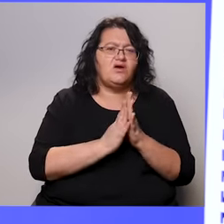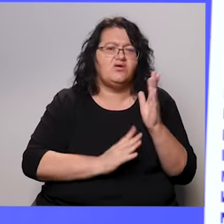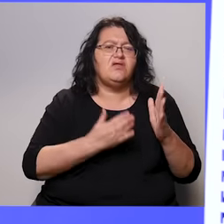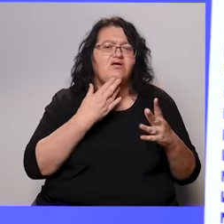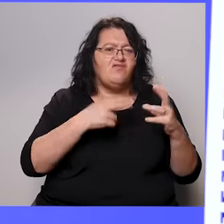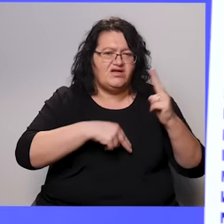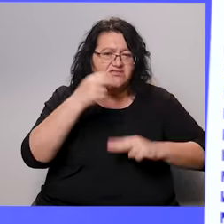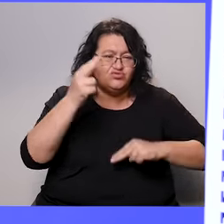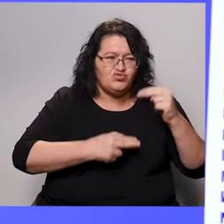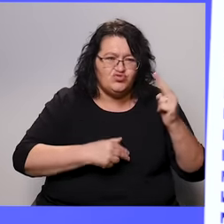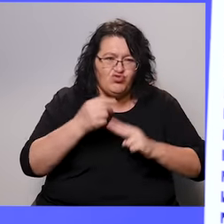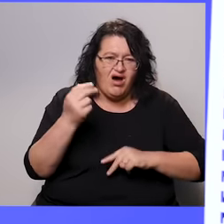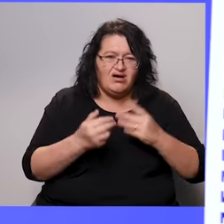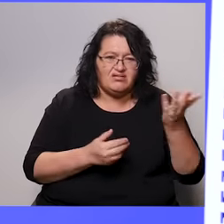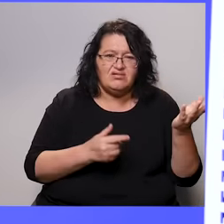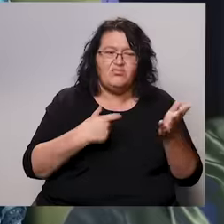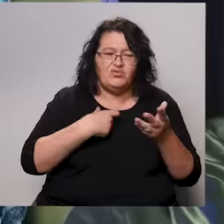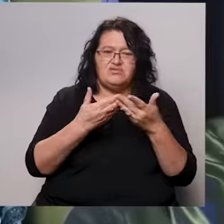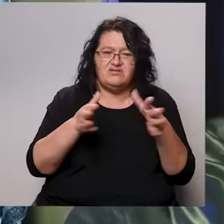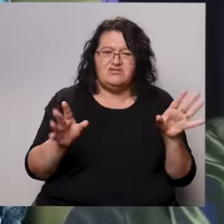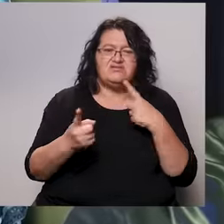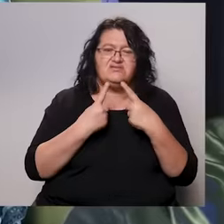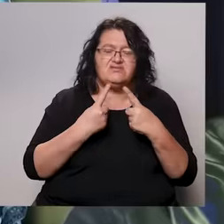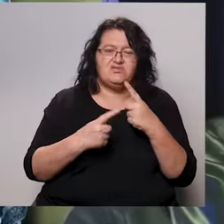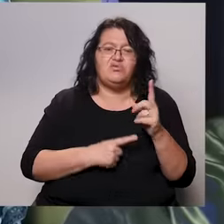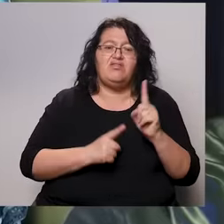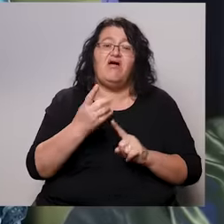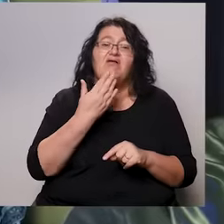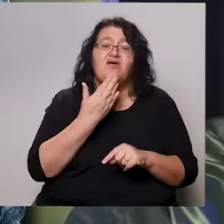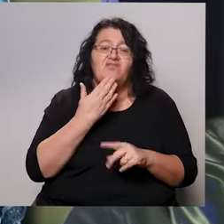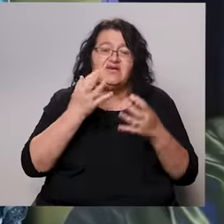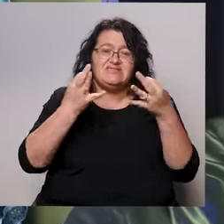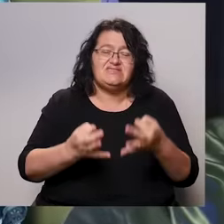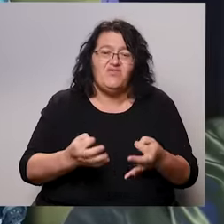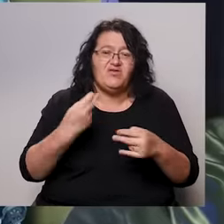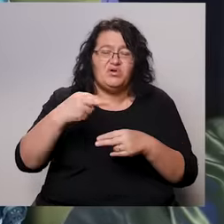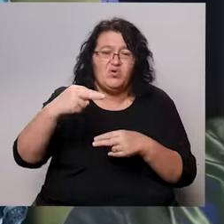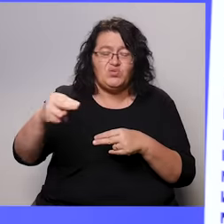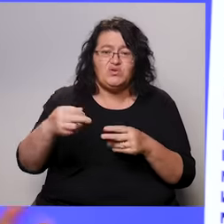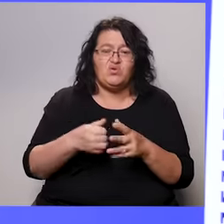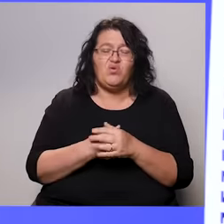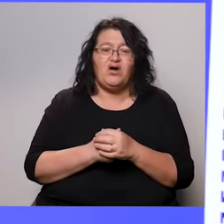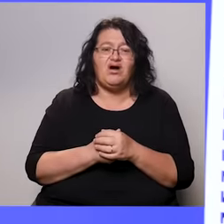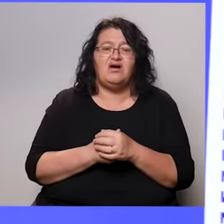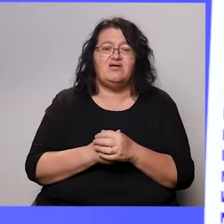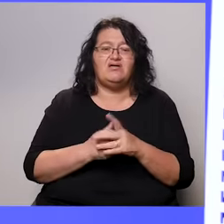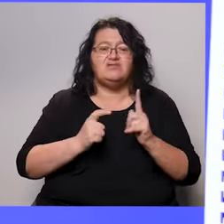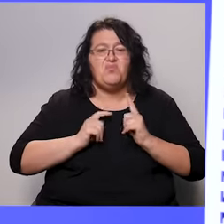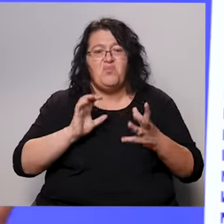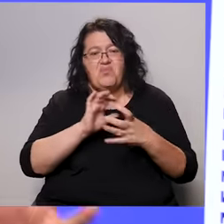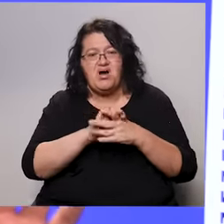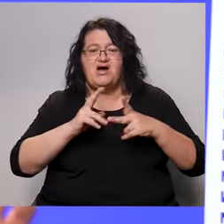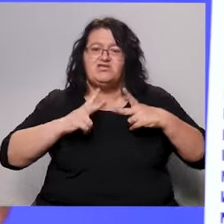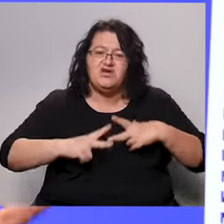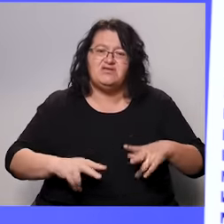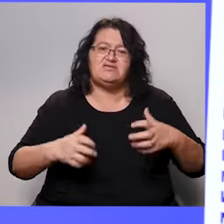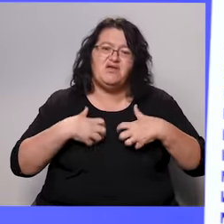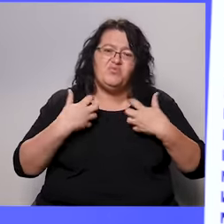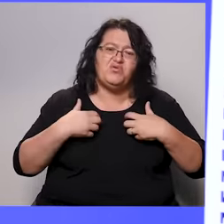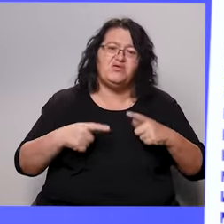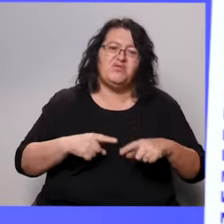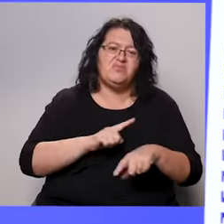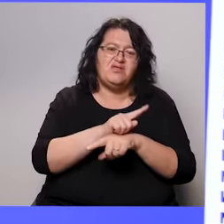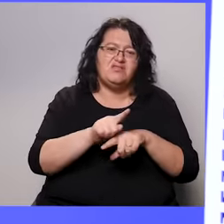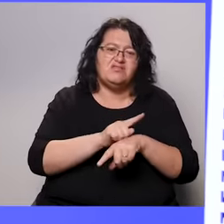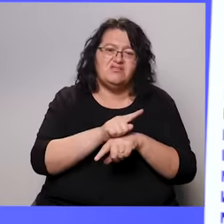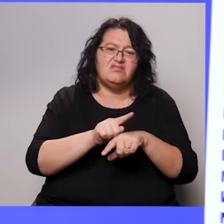ne certăm, poți să deschizi subiectul. Dacă vrei să fim în continuare, să stăm în pace și liniște, să ne bucurăm de timpul